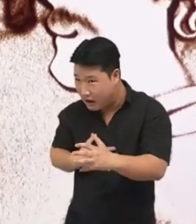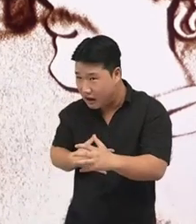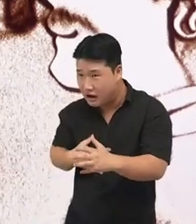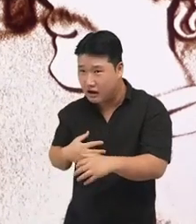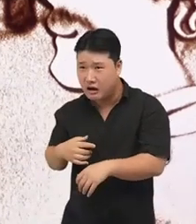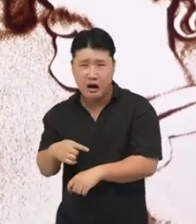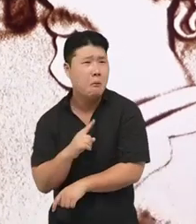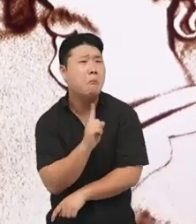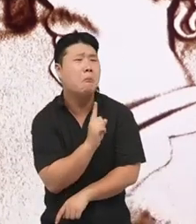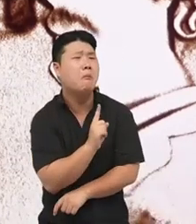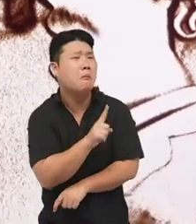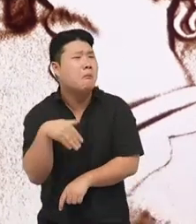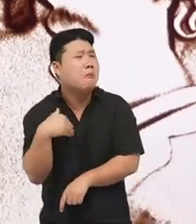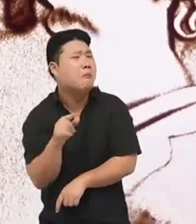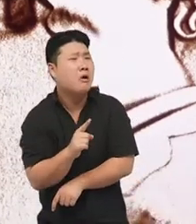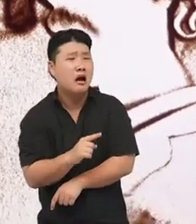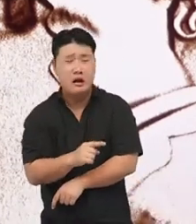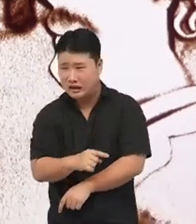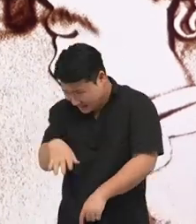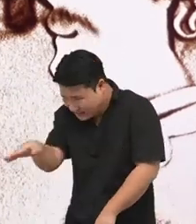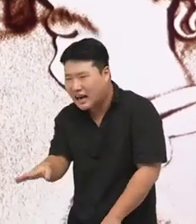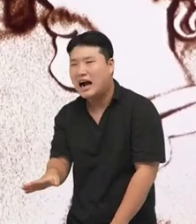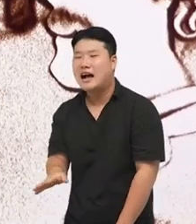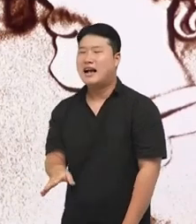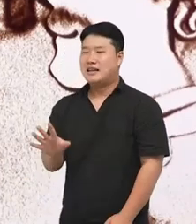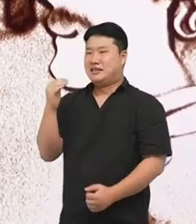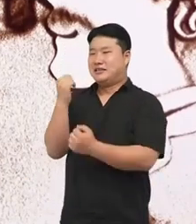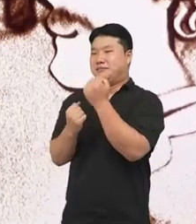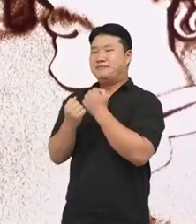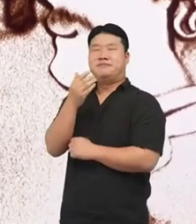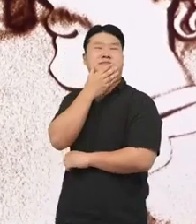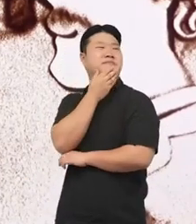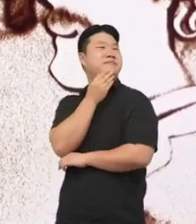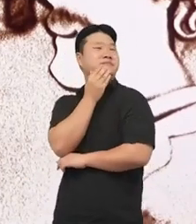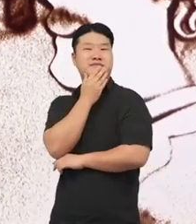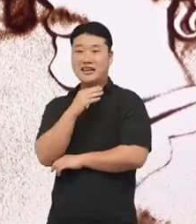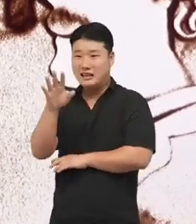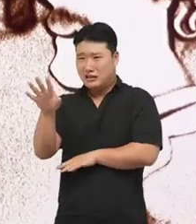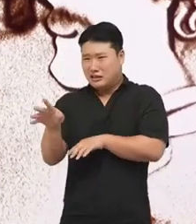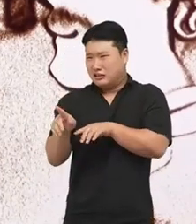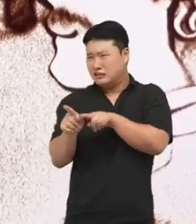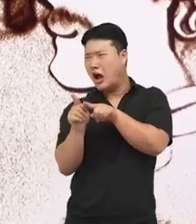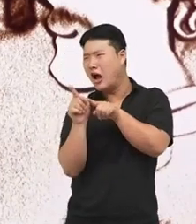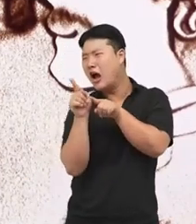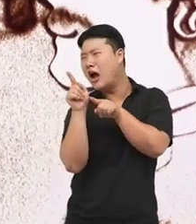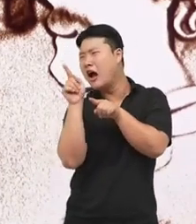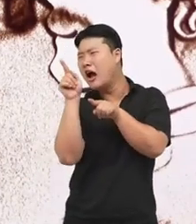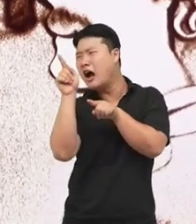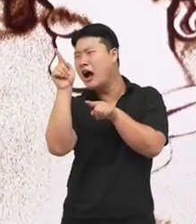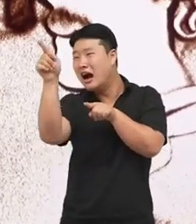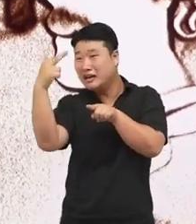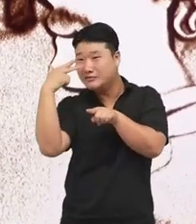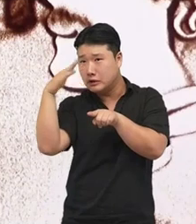자네들 미국이라는 나라를 아는가? 동쪽 바다 건너 멀리 미국이라는 큰 나라가 있는데 거기서